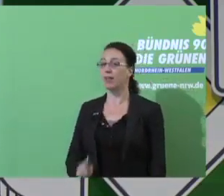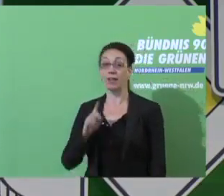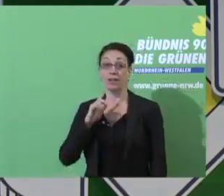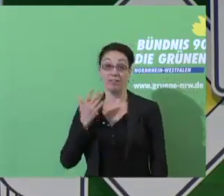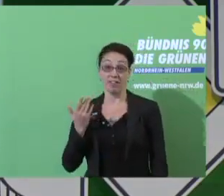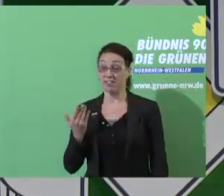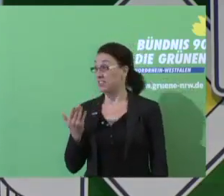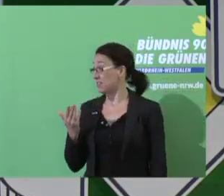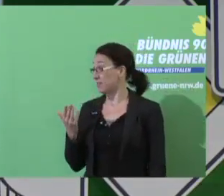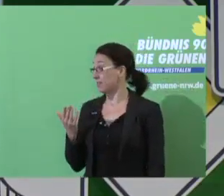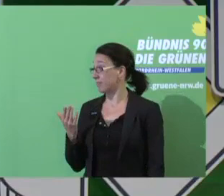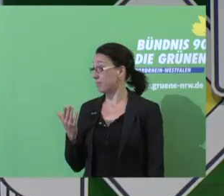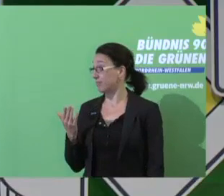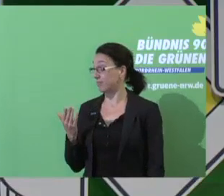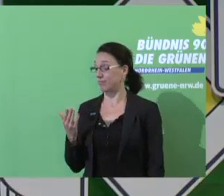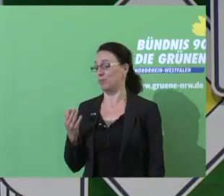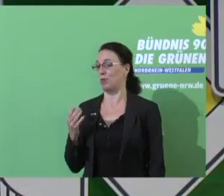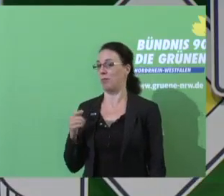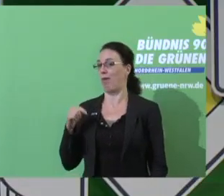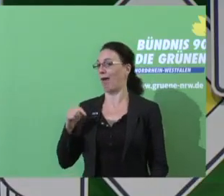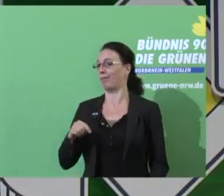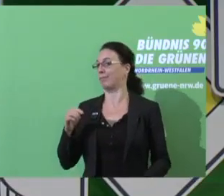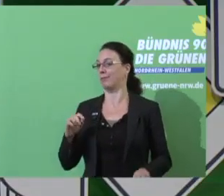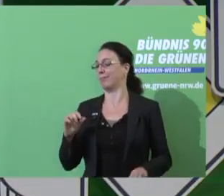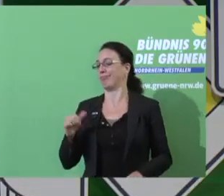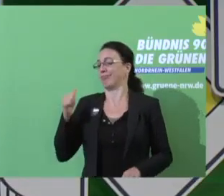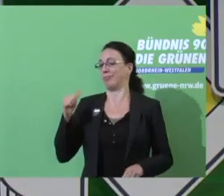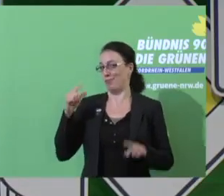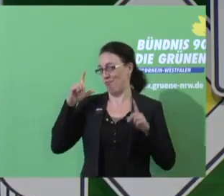nochmal der Höhepunkt des Tages.